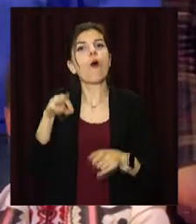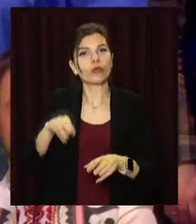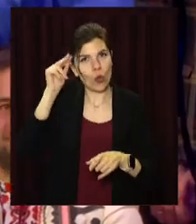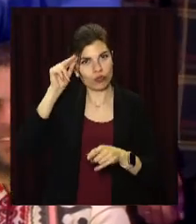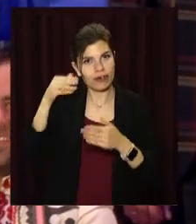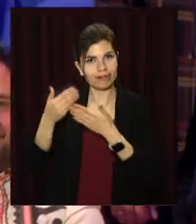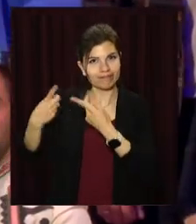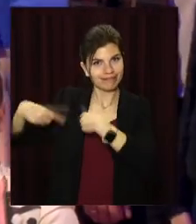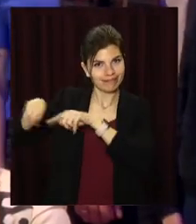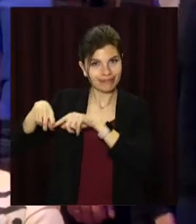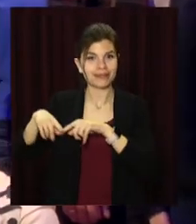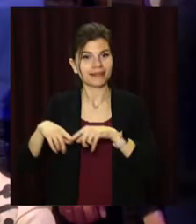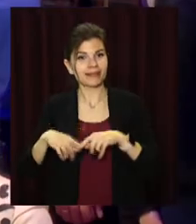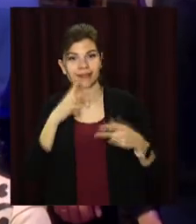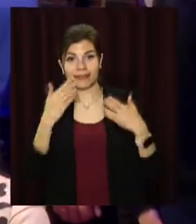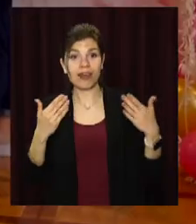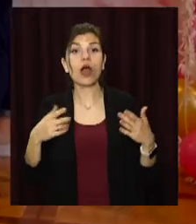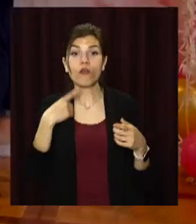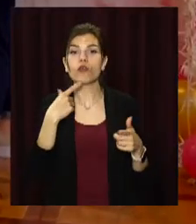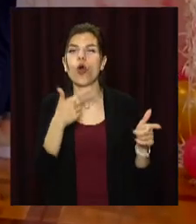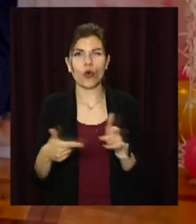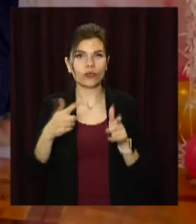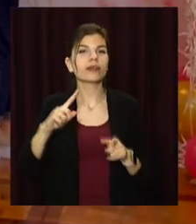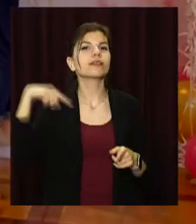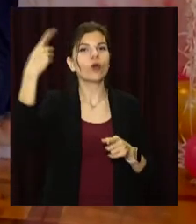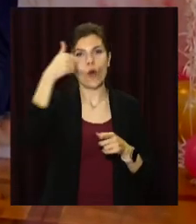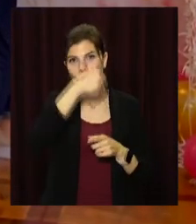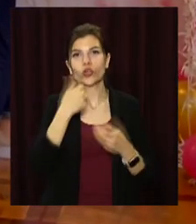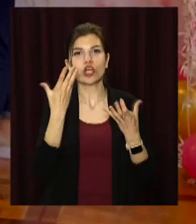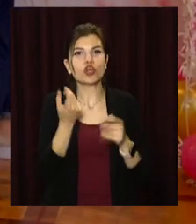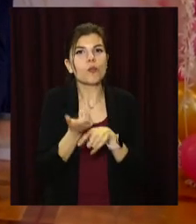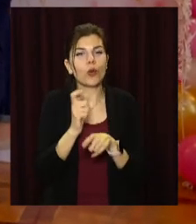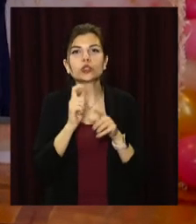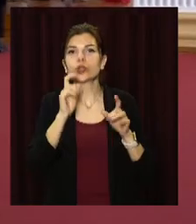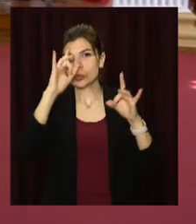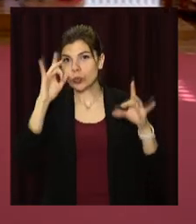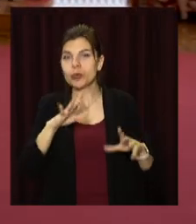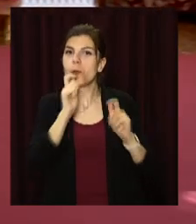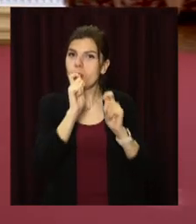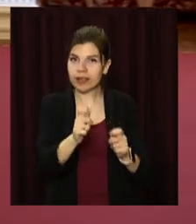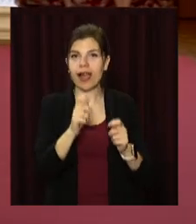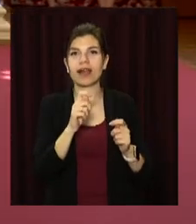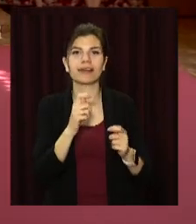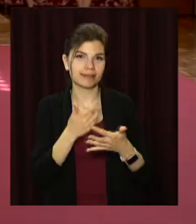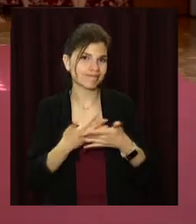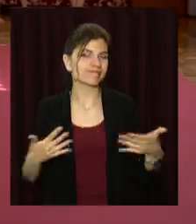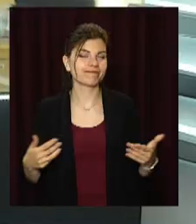доповнюють, підготують для учасників ще більше сюрпризів та подарунків. Анна Шостак, Сергій Суліма, Open News, телеканал «Відкритий».